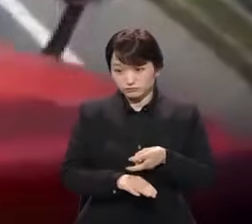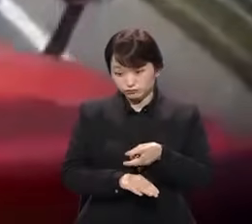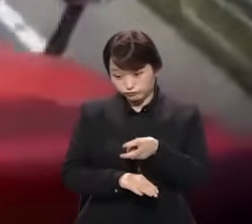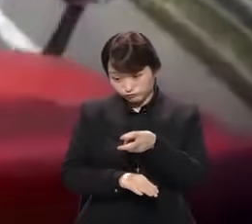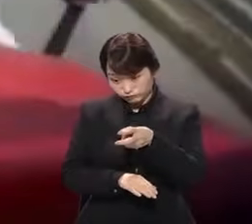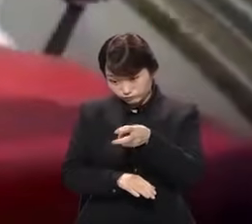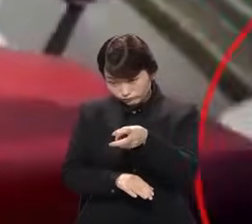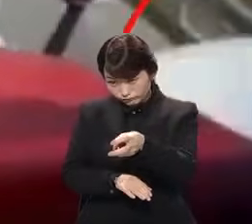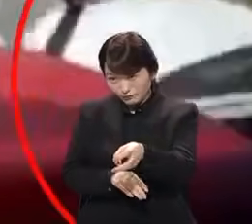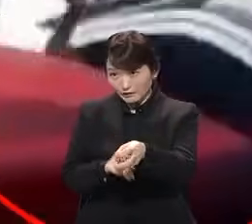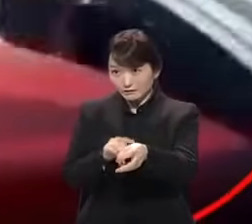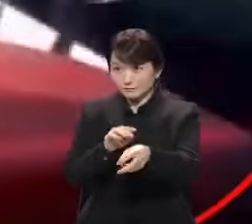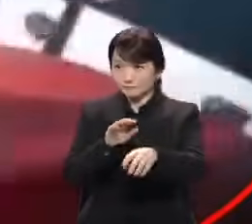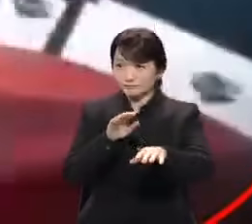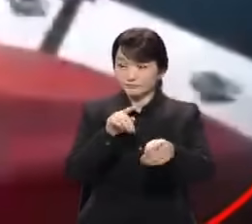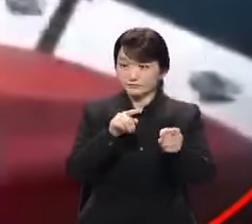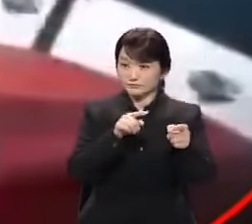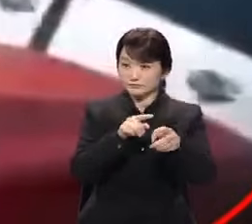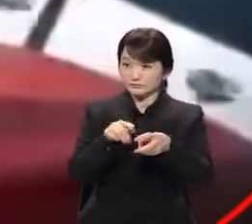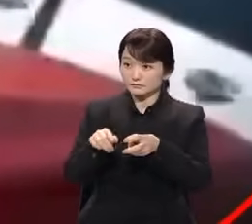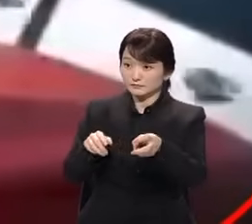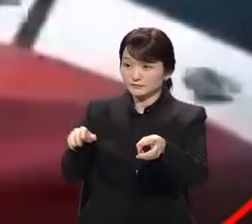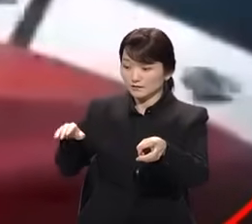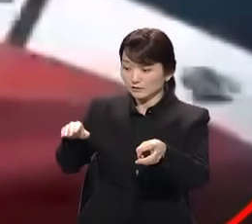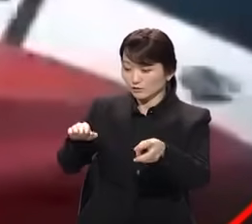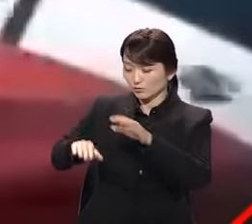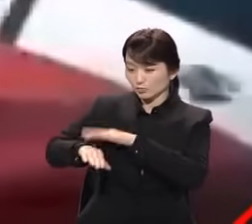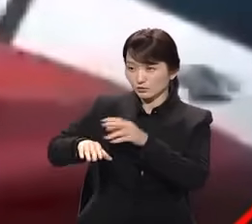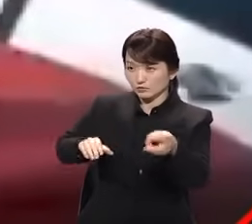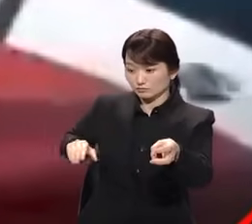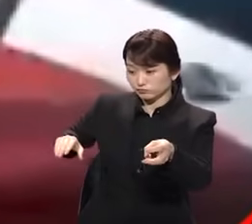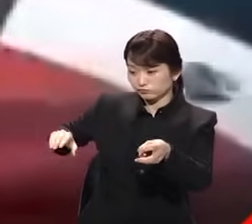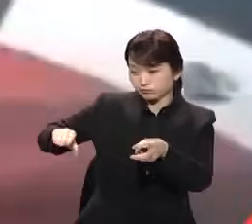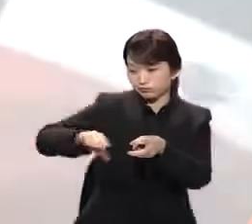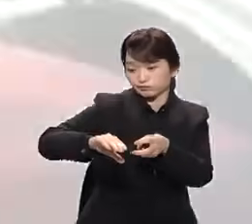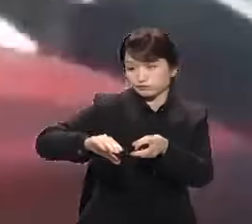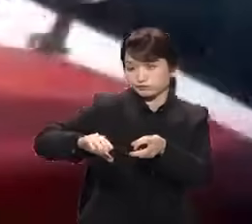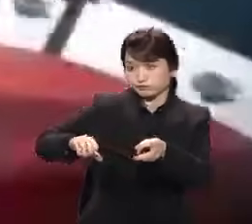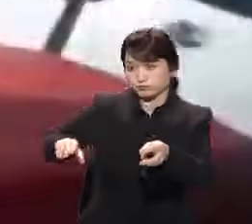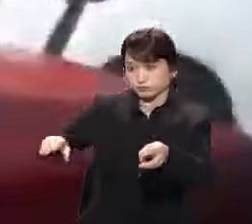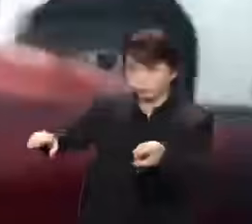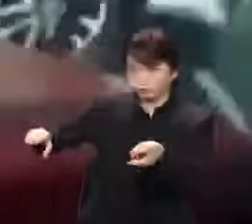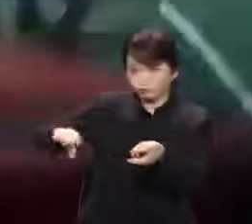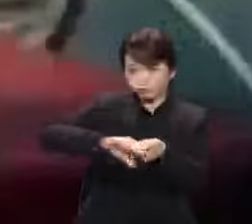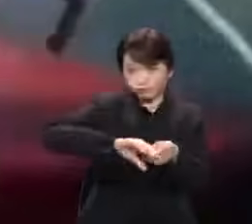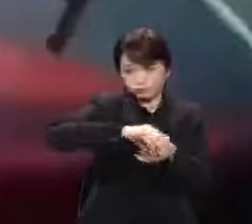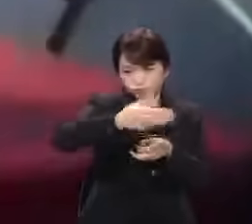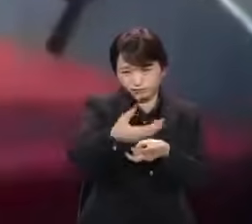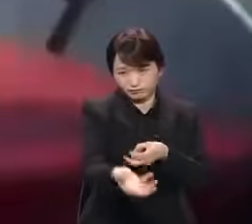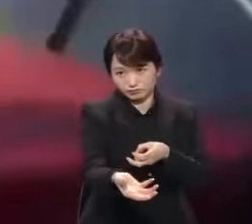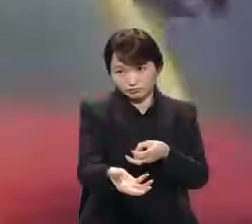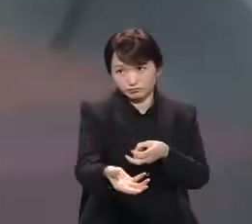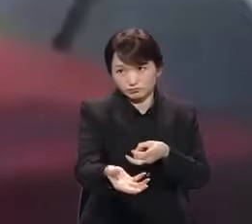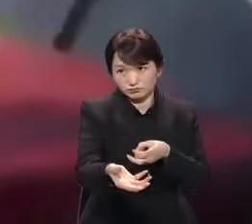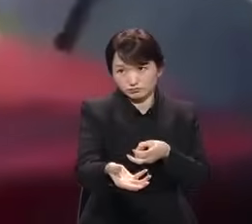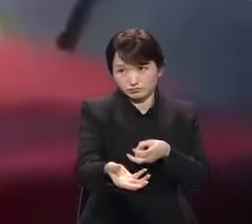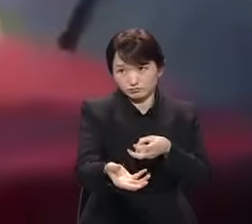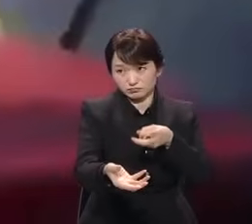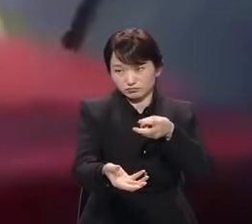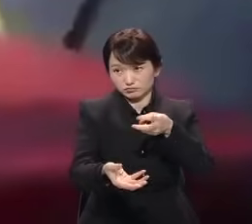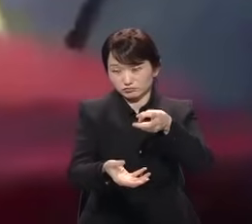진입한 순간 이 오른쪽에서 차 한 대가 무리하게 끼어들더니 네, 결국 대형 사고를 내고 말았습니다. 그리고 이